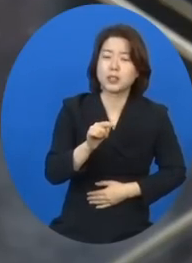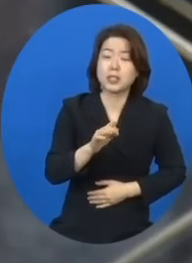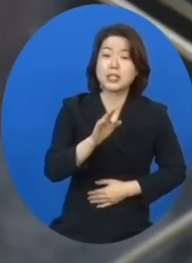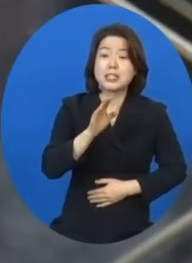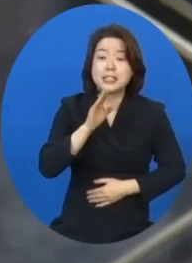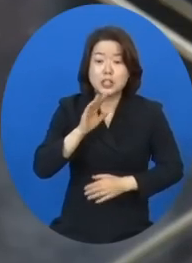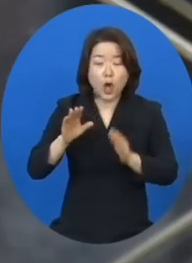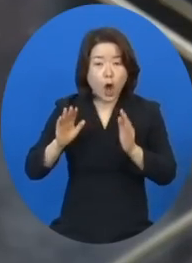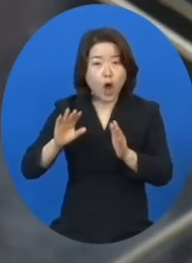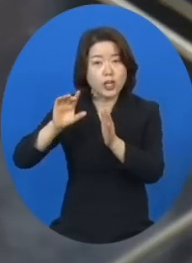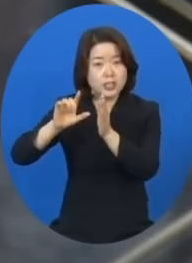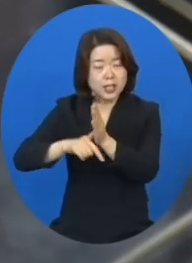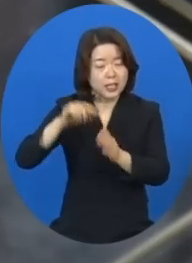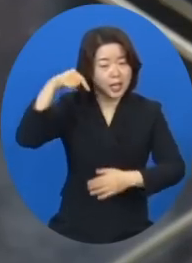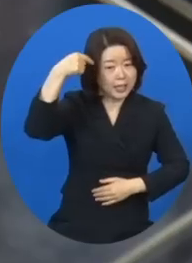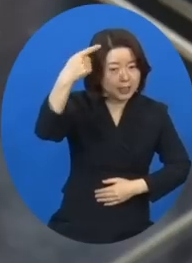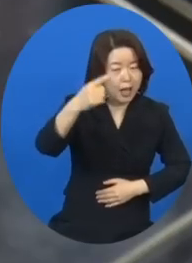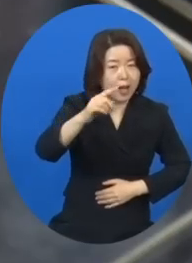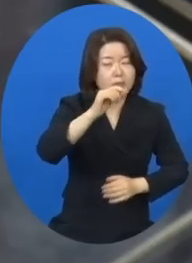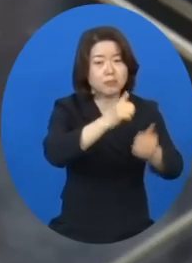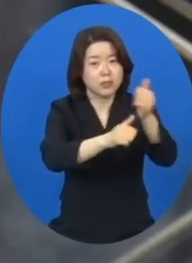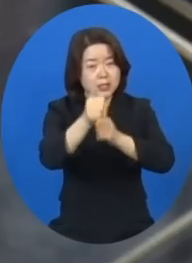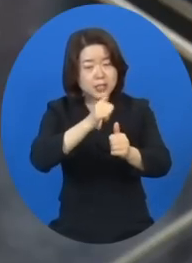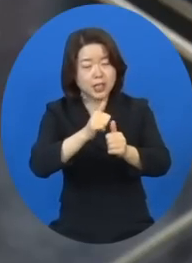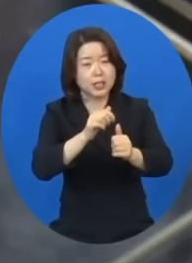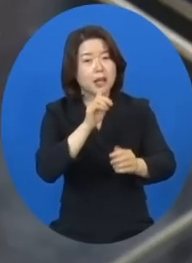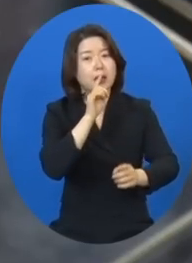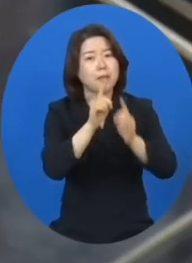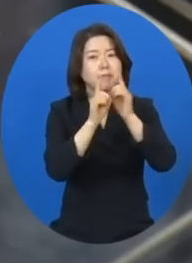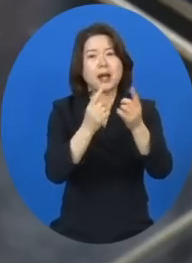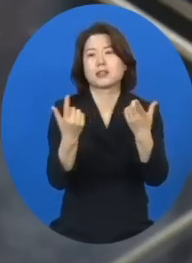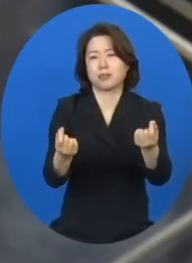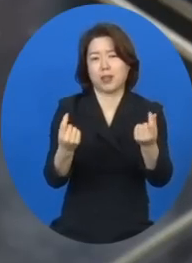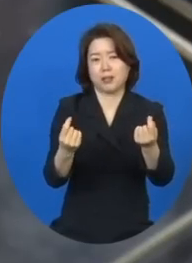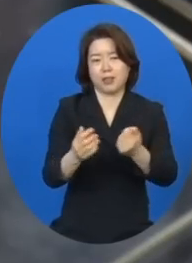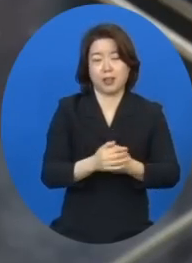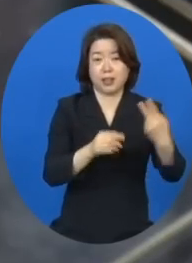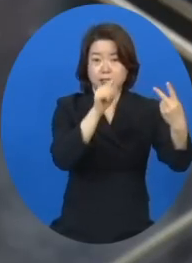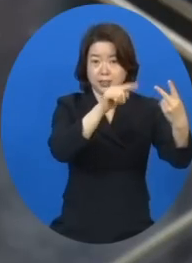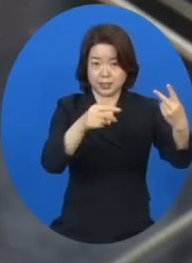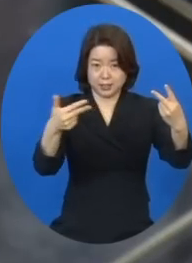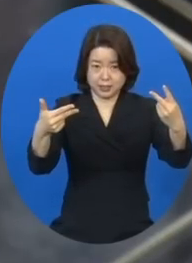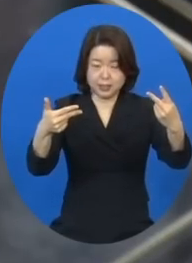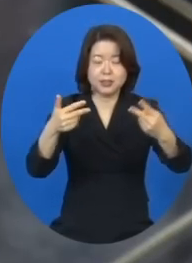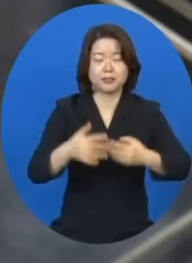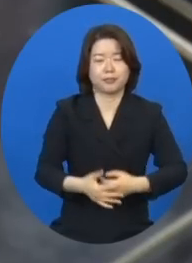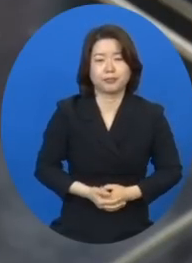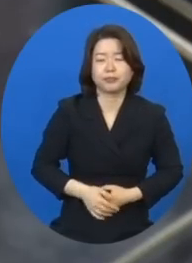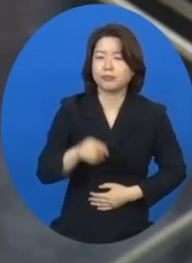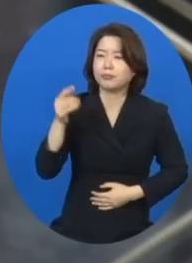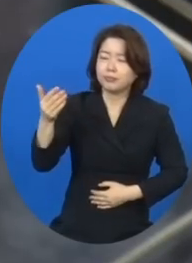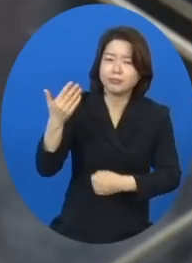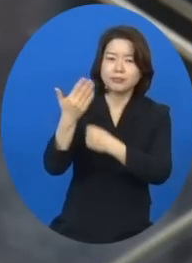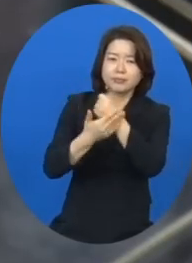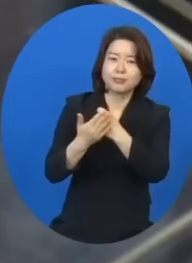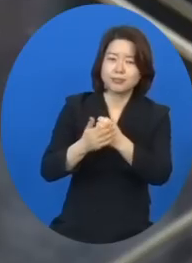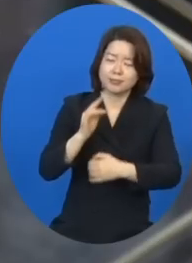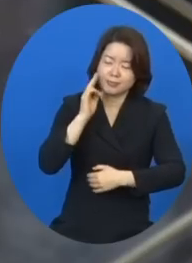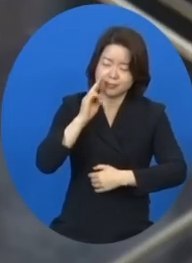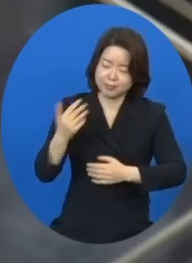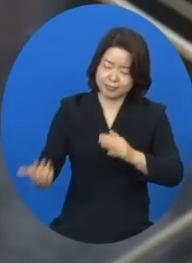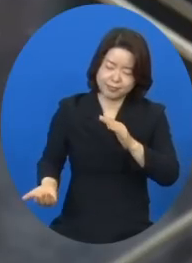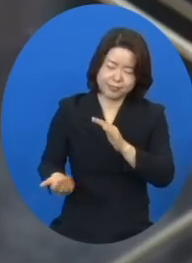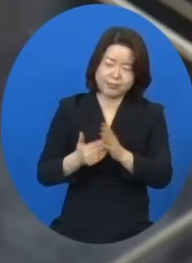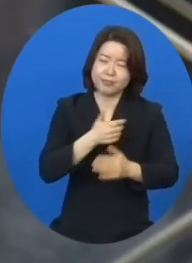세대와 다음 세대에 대한 말씀으로 들려요. 7절에 이렇게 기록되어 있습니다. 그 은혜의 지극히